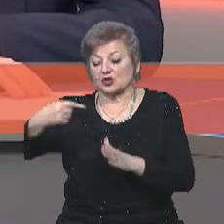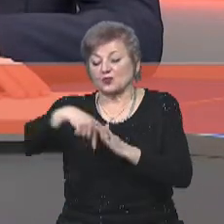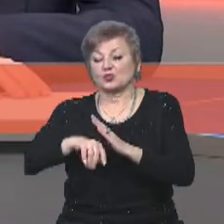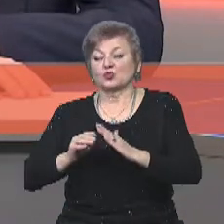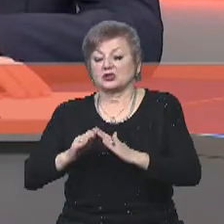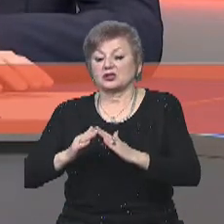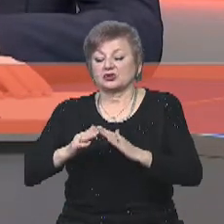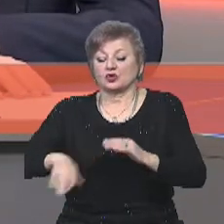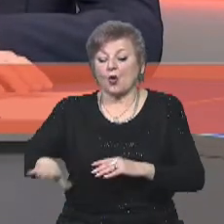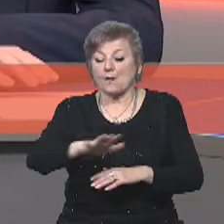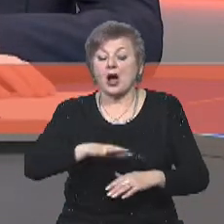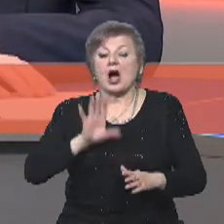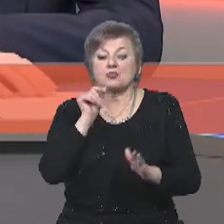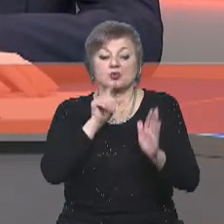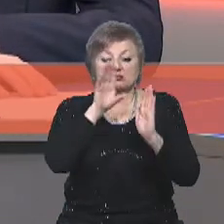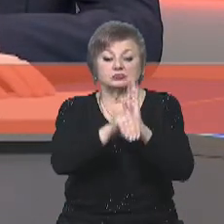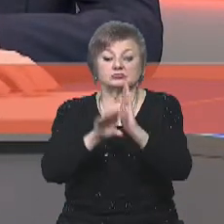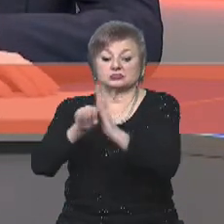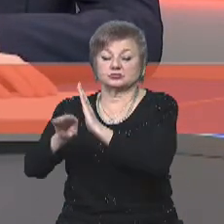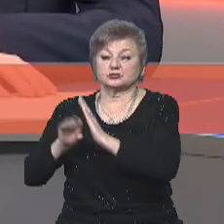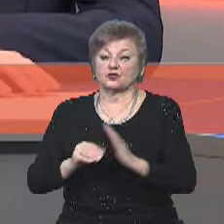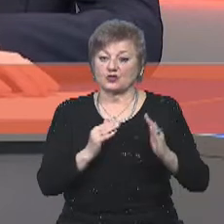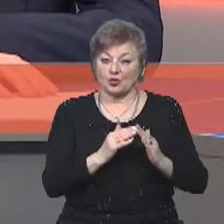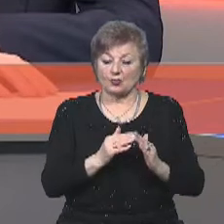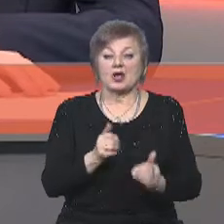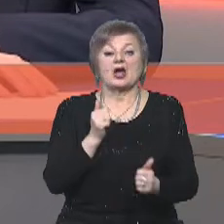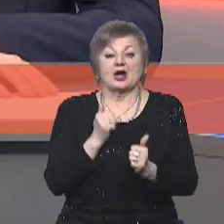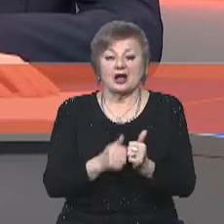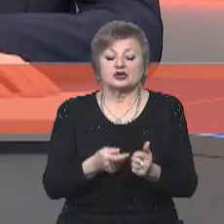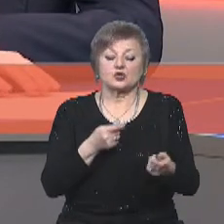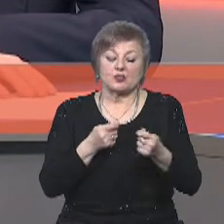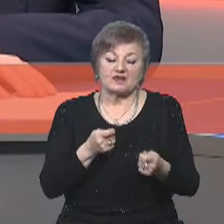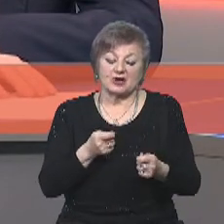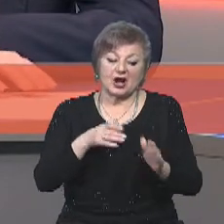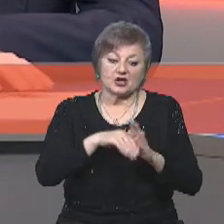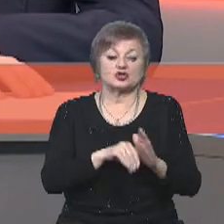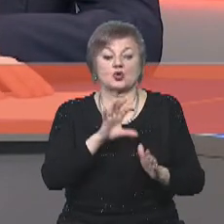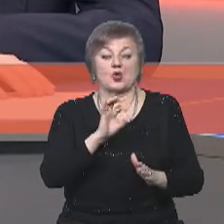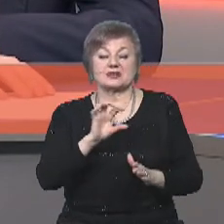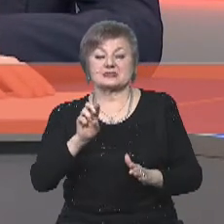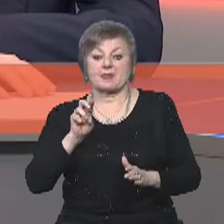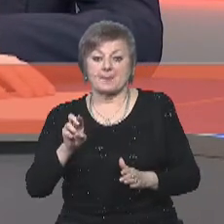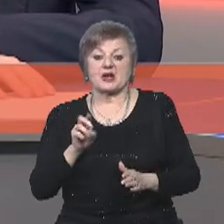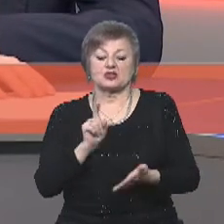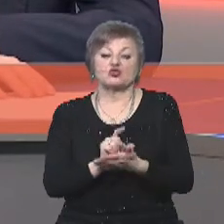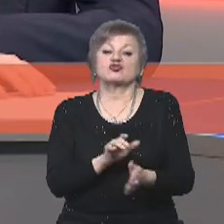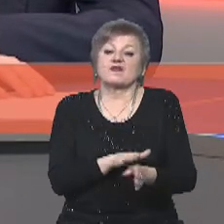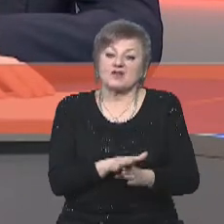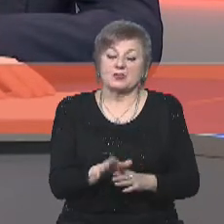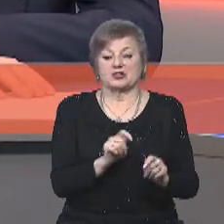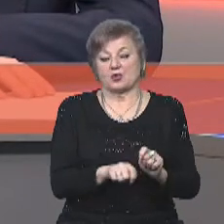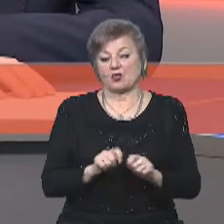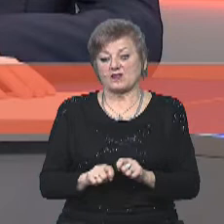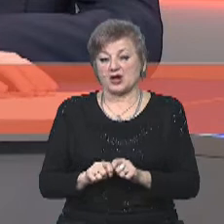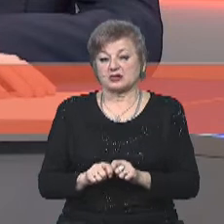потом запирались дома уже. Каждая управляющая компания работала, и ОСББ должны были это выполнить. Ну, мы видим